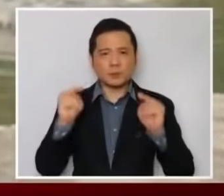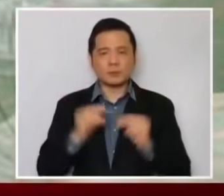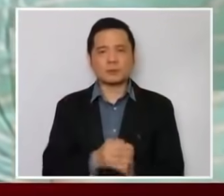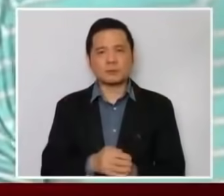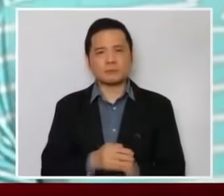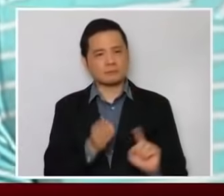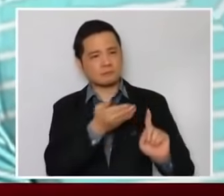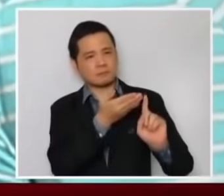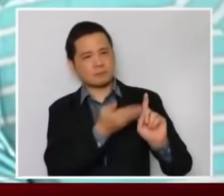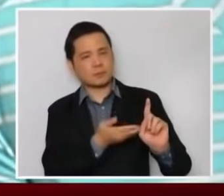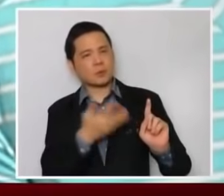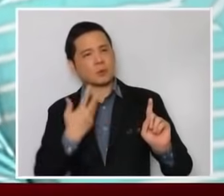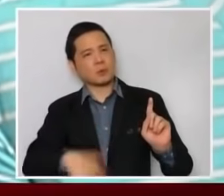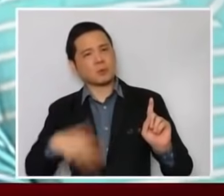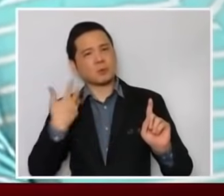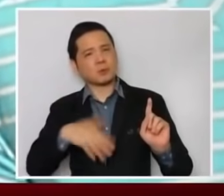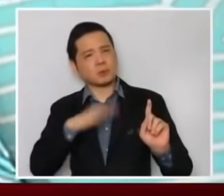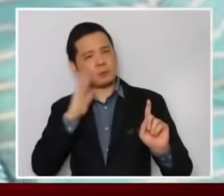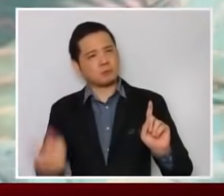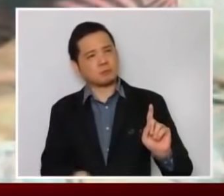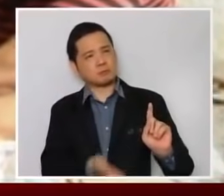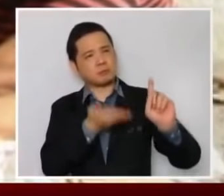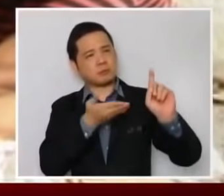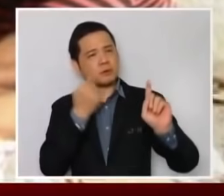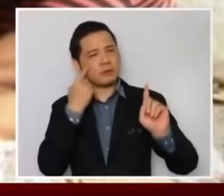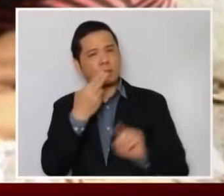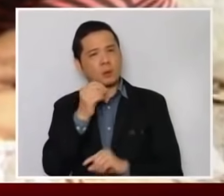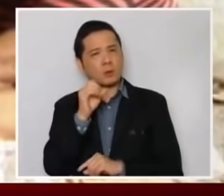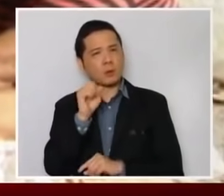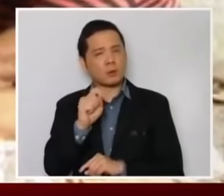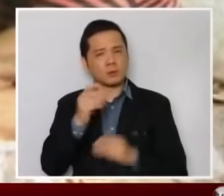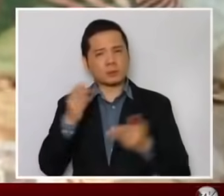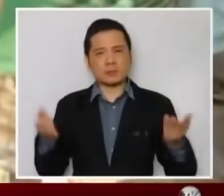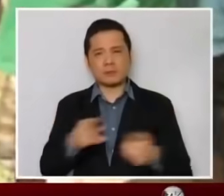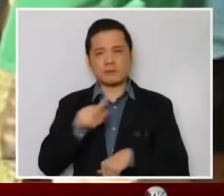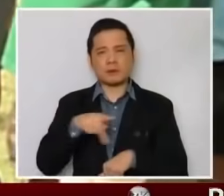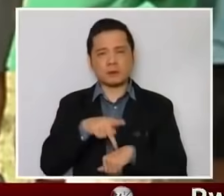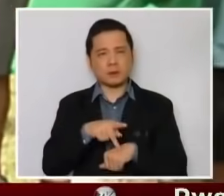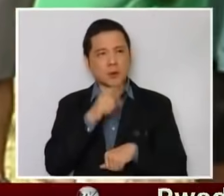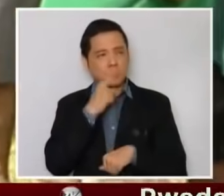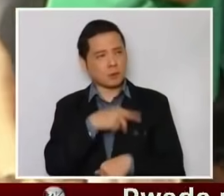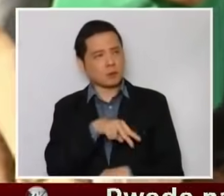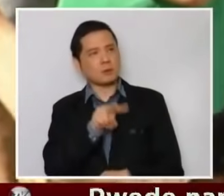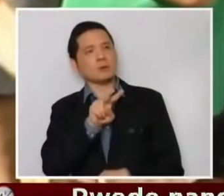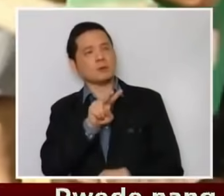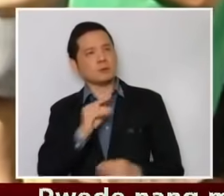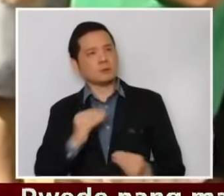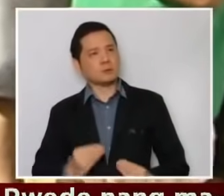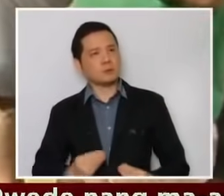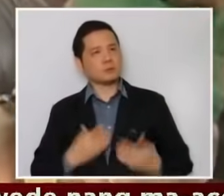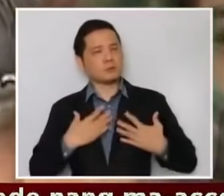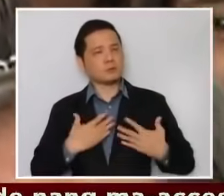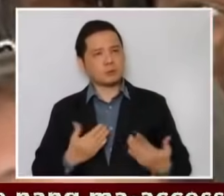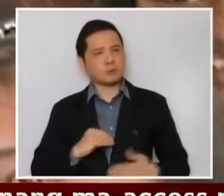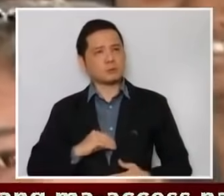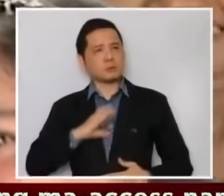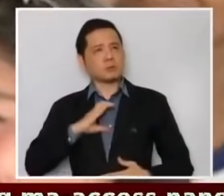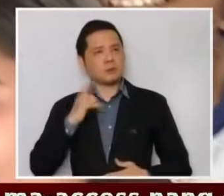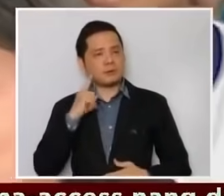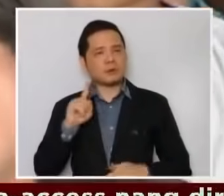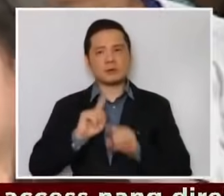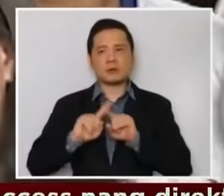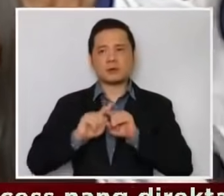na haligi ng broadcasting sa Pilipinas na nagsilbing inspirasyon sa ilang henerasyon ng